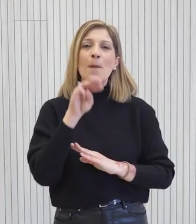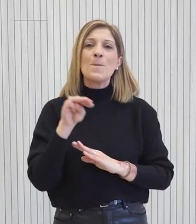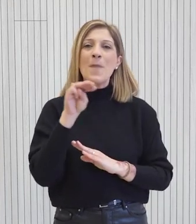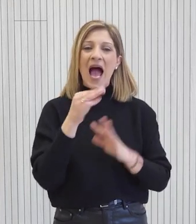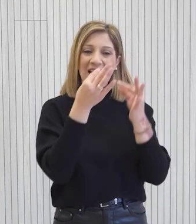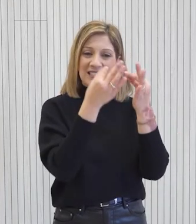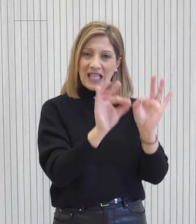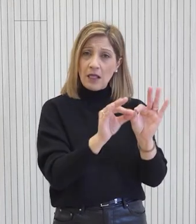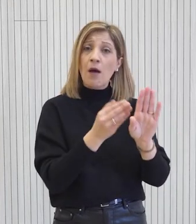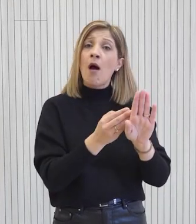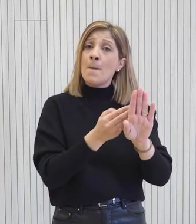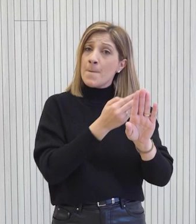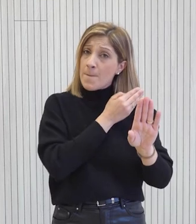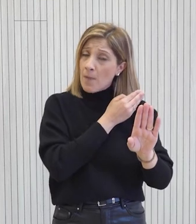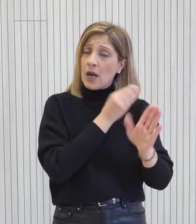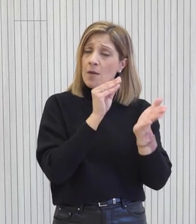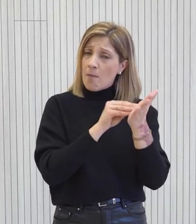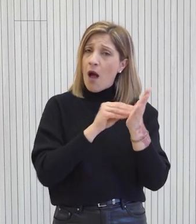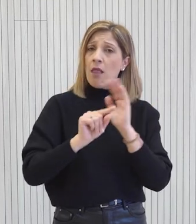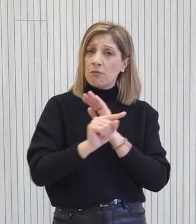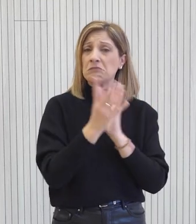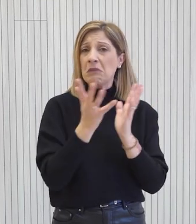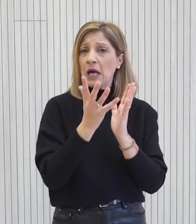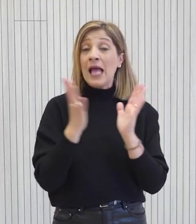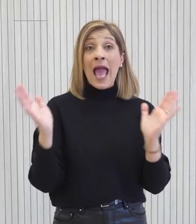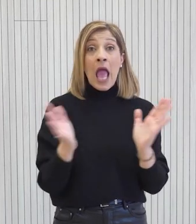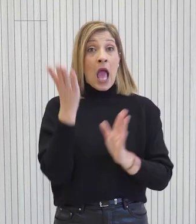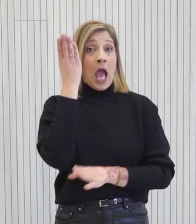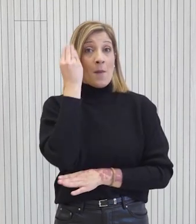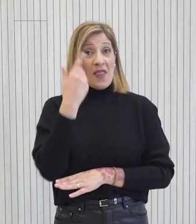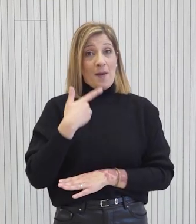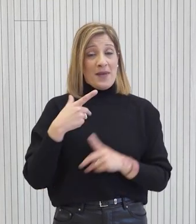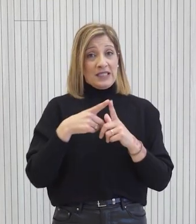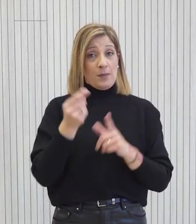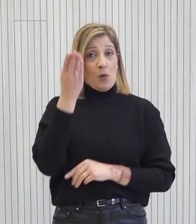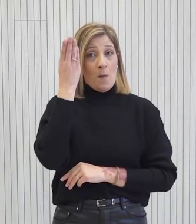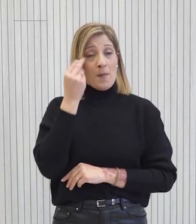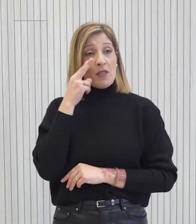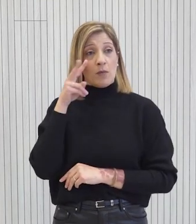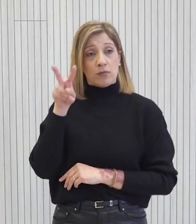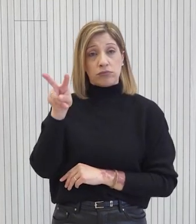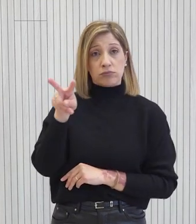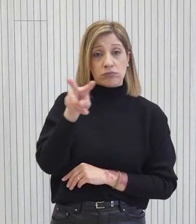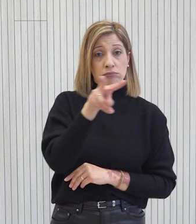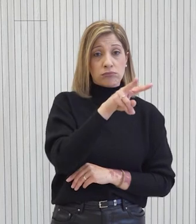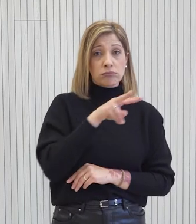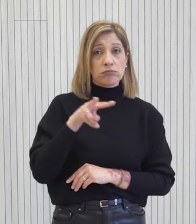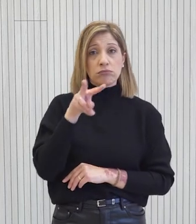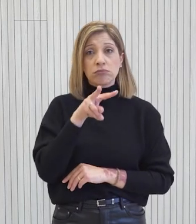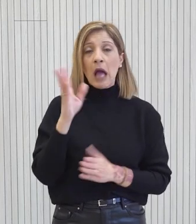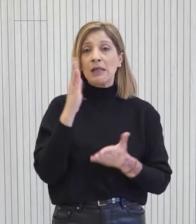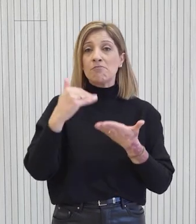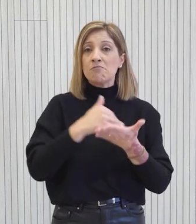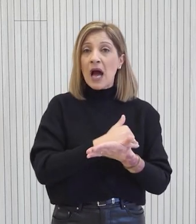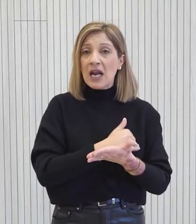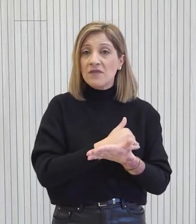έχουν γίνει και στο παρελθόν. Εμείς, διαχρονικά, όπου εντοπίζαμε ότι υπήρχε προσπάθεια ή επιχειρήτω προσπάθεια παραβίασης του καθεστώτος της